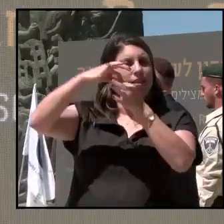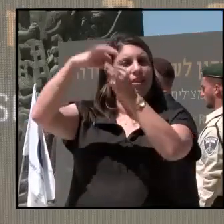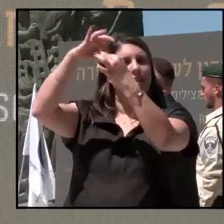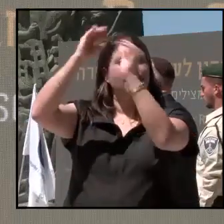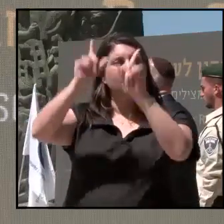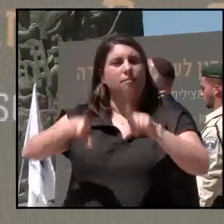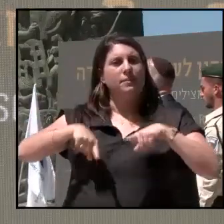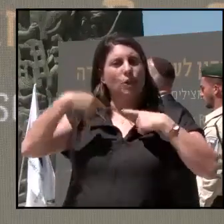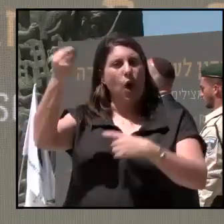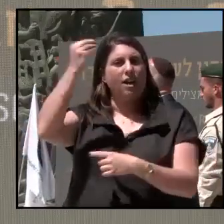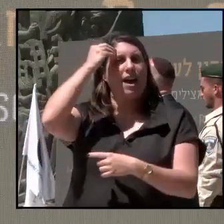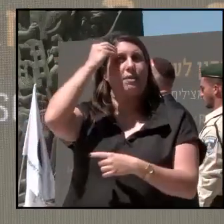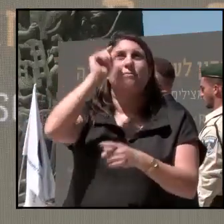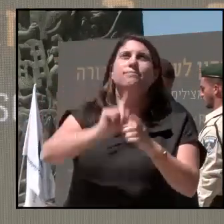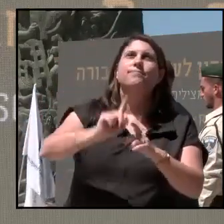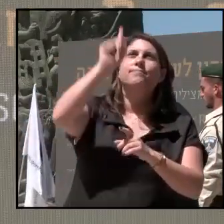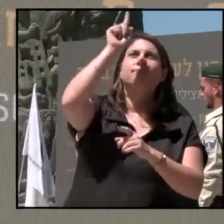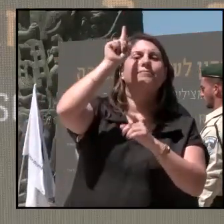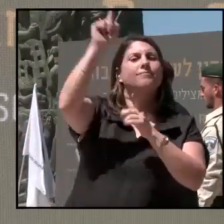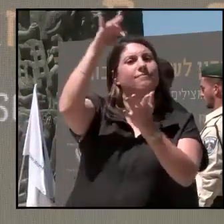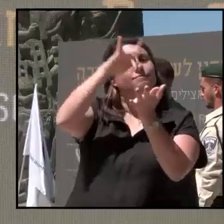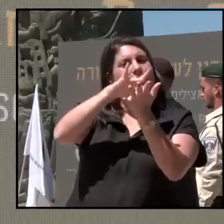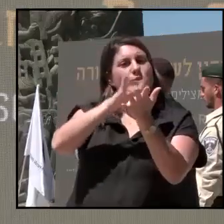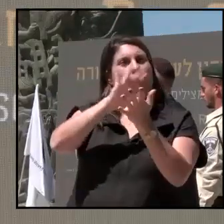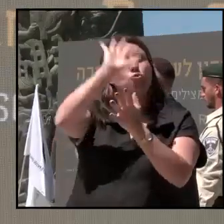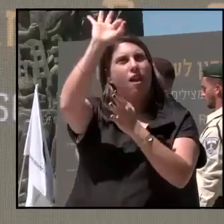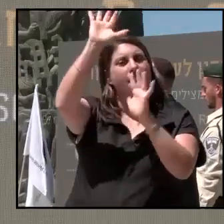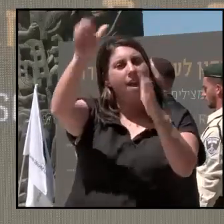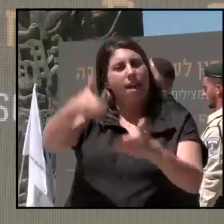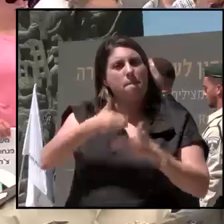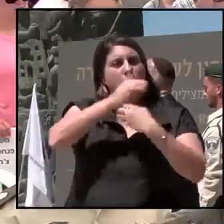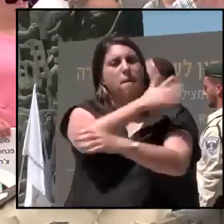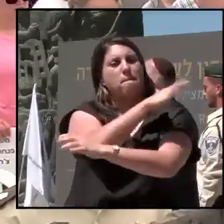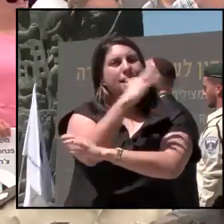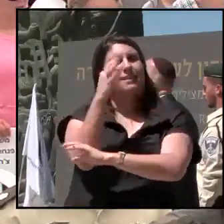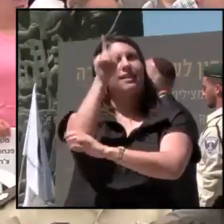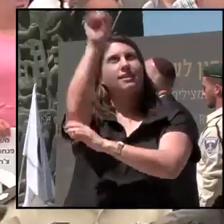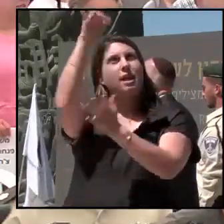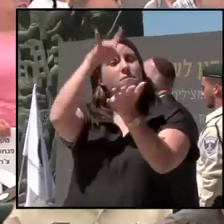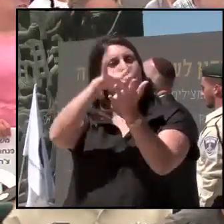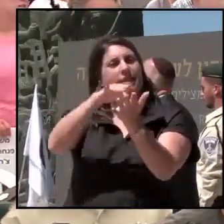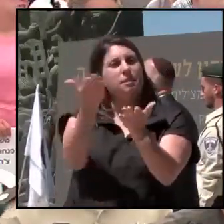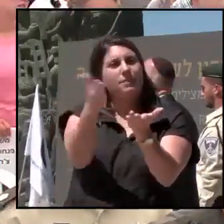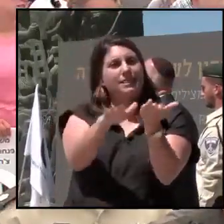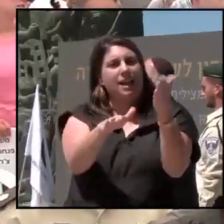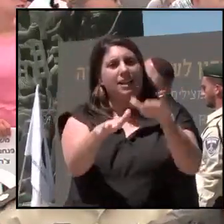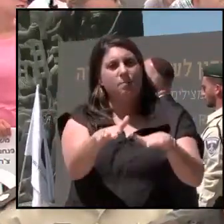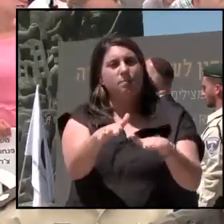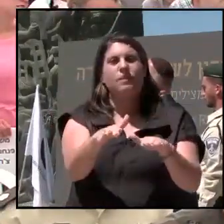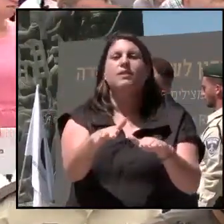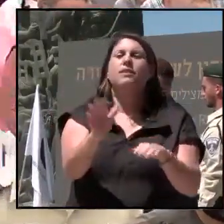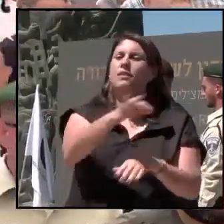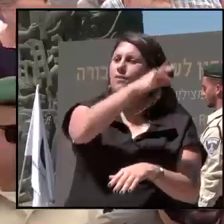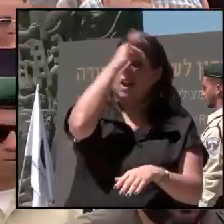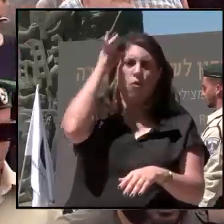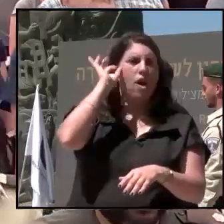נשמותיהם. אדוני הוא נחלתם, בגן עדן תהיה מנוחתם, ויעמדו